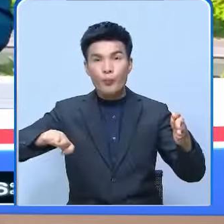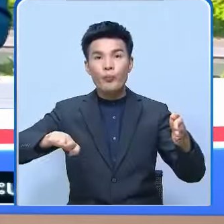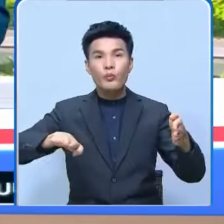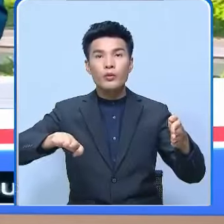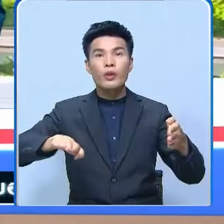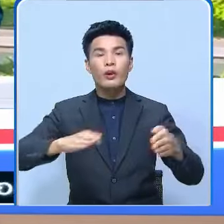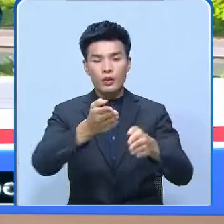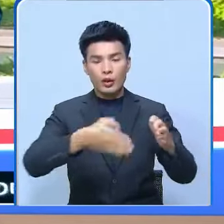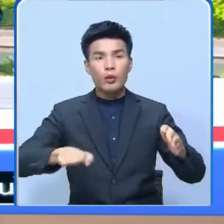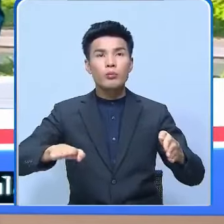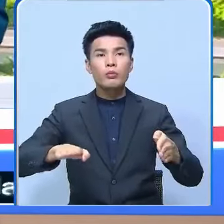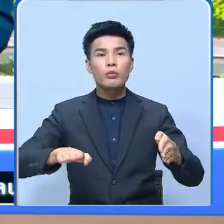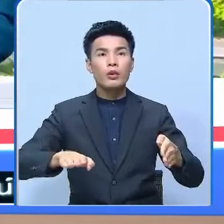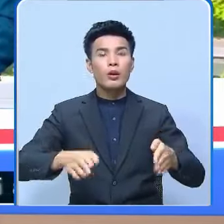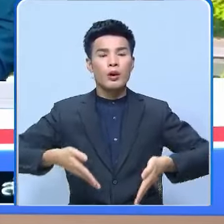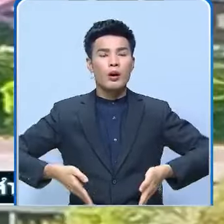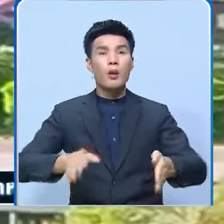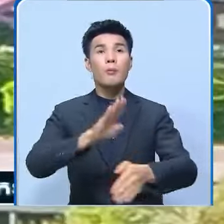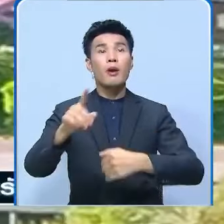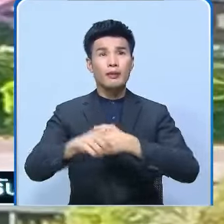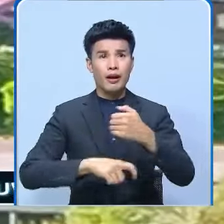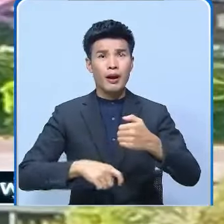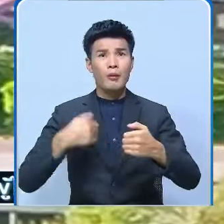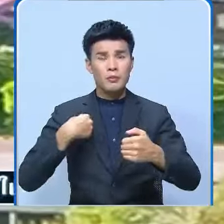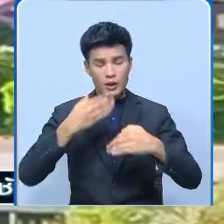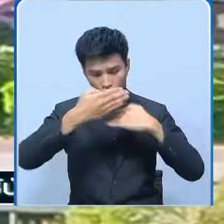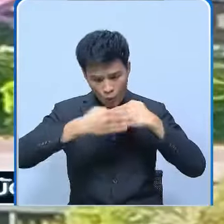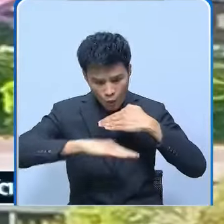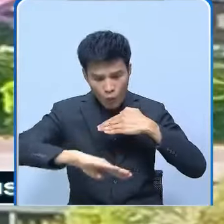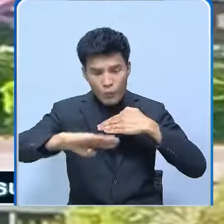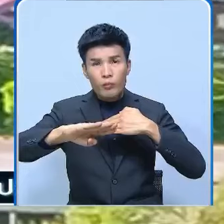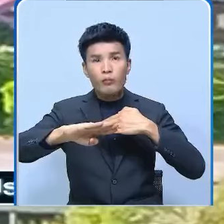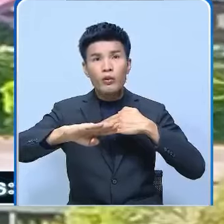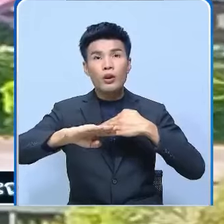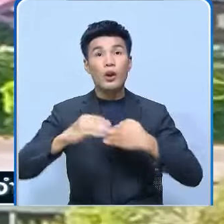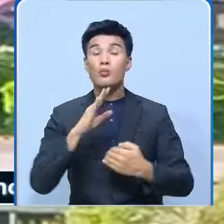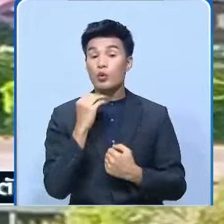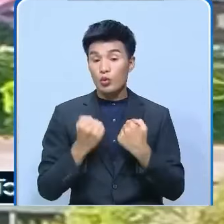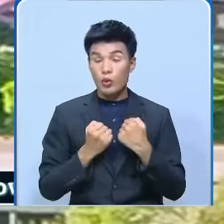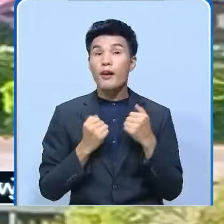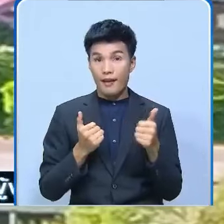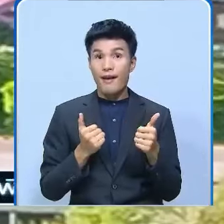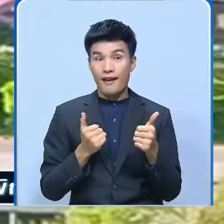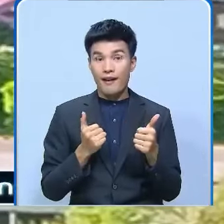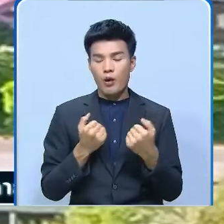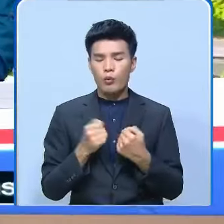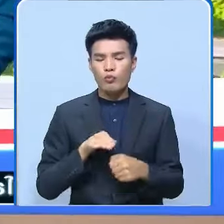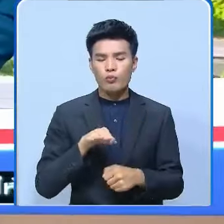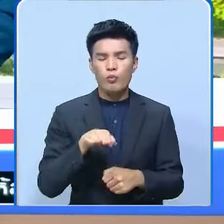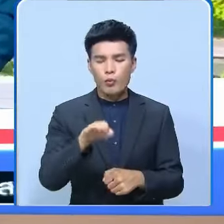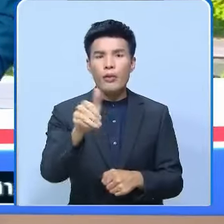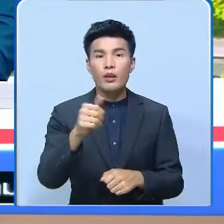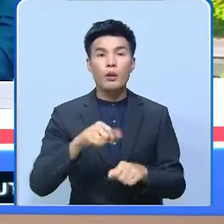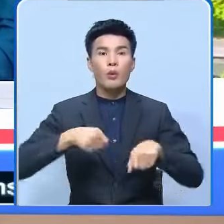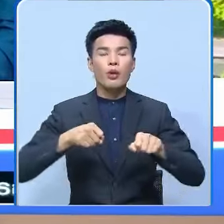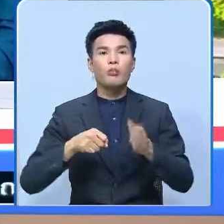ถนนเทพรัตน์หรือบางนาตราดที่เราเรียกกัน ค่ะ มันมีหลุมแล้วเขาเนี้ยหลุมเนี่ยถ้าเป็นรถยนต์ก็ยังพอแบบทำใจมอเตอร์ไซค์เมื่อไหร่ปั๊บงานเข้